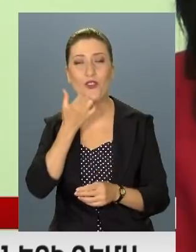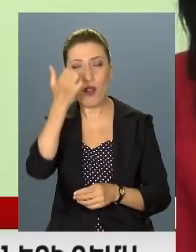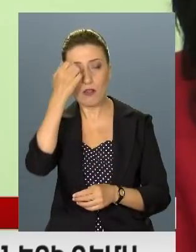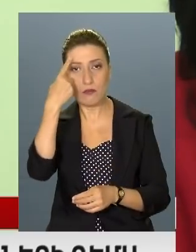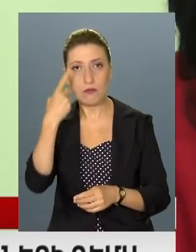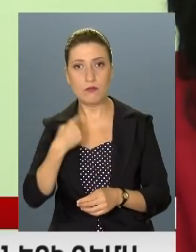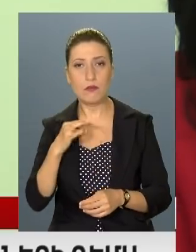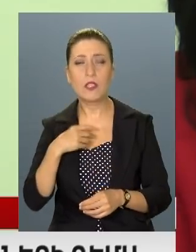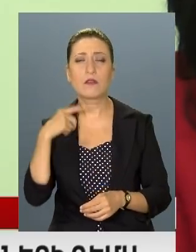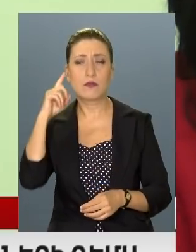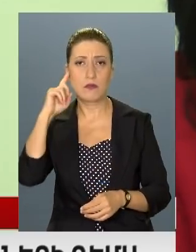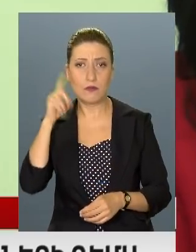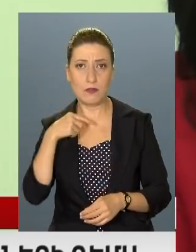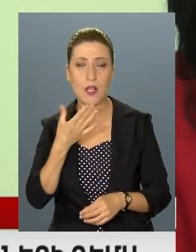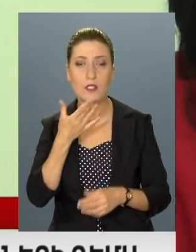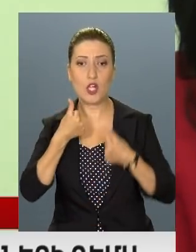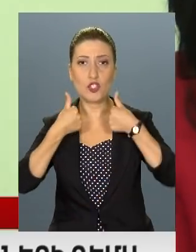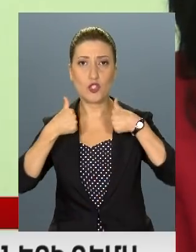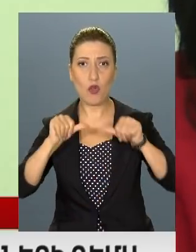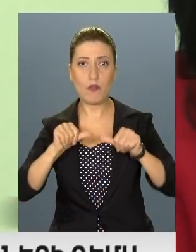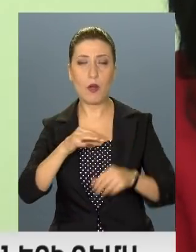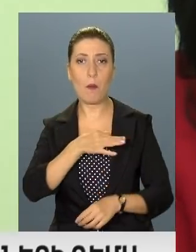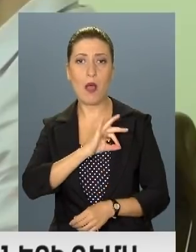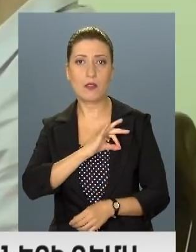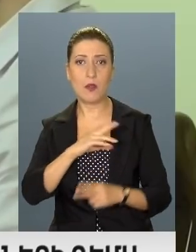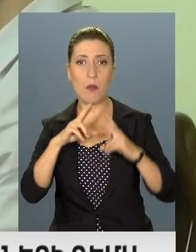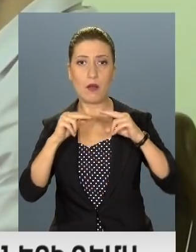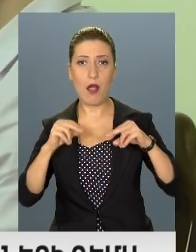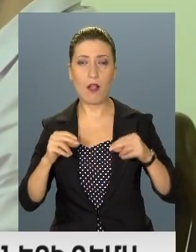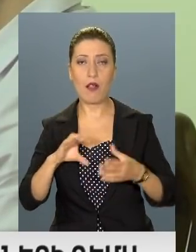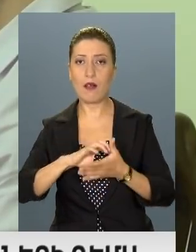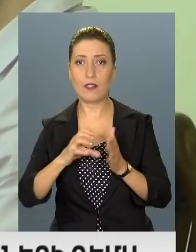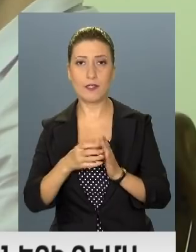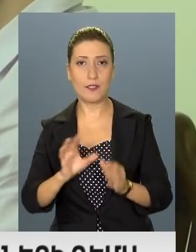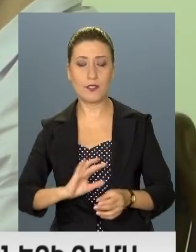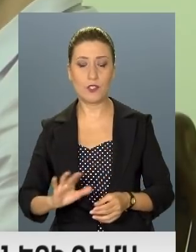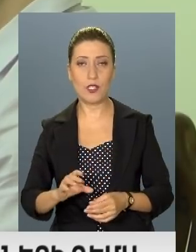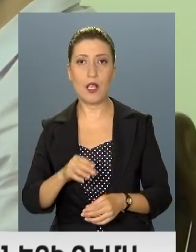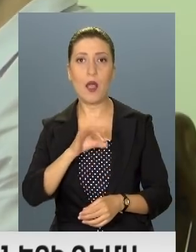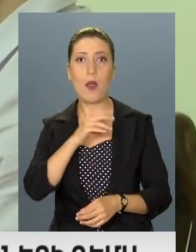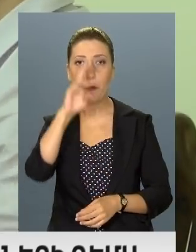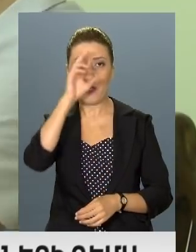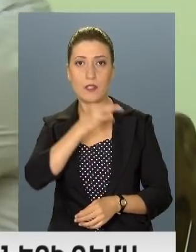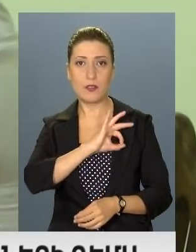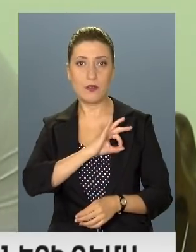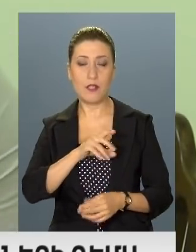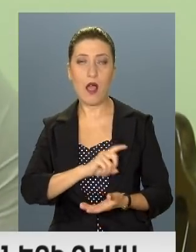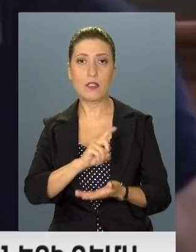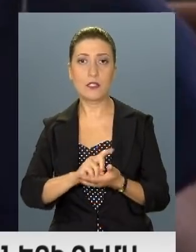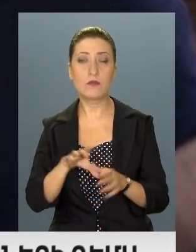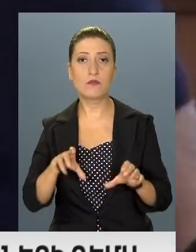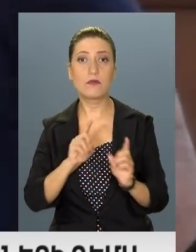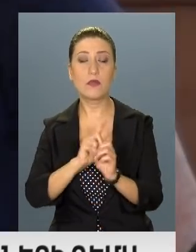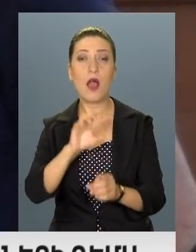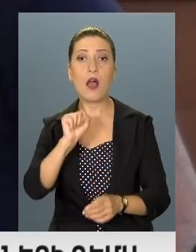որ հայտնեցիք, այնուամենայնիվ տեղյակ էի, որ ամեն դեպքում ազգային ժողովը փաստաբանական գրասենյակ չի։ Պետահրավական հարցերի հանձնաժողովի փոխնախագահ Աննա